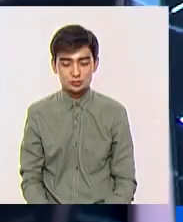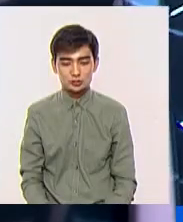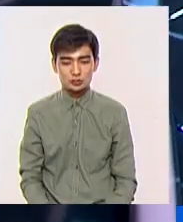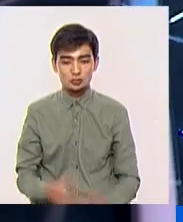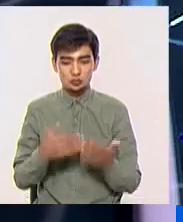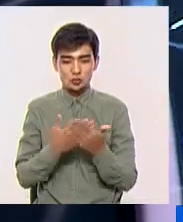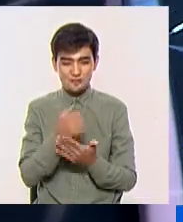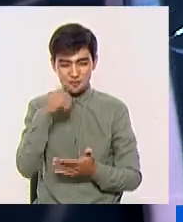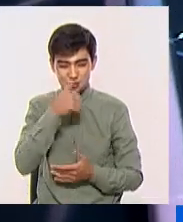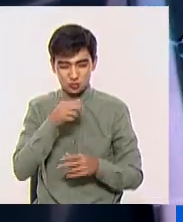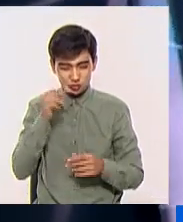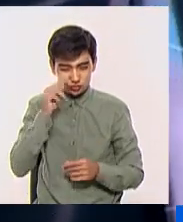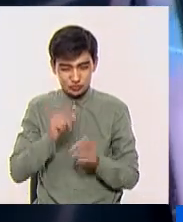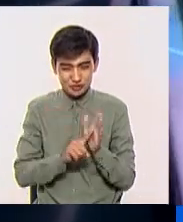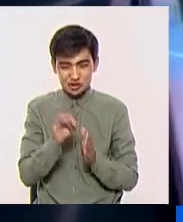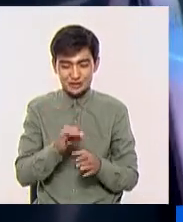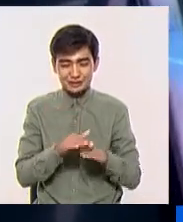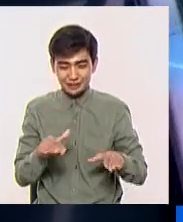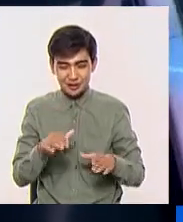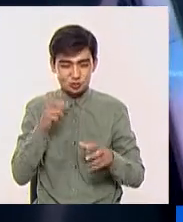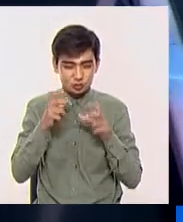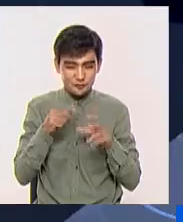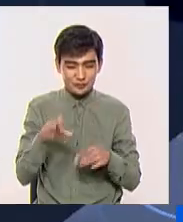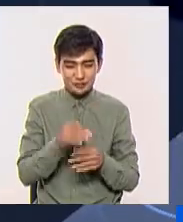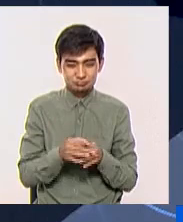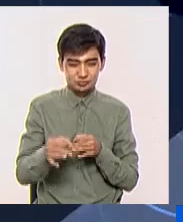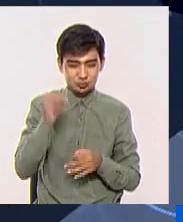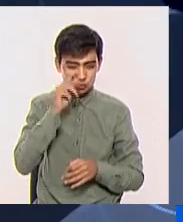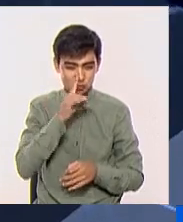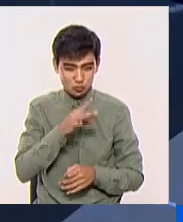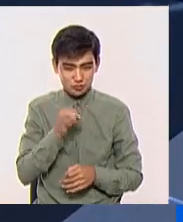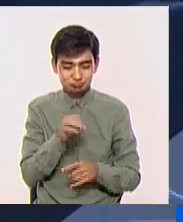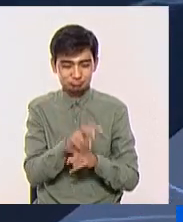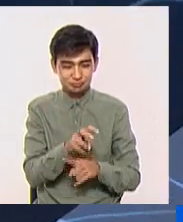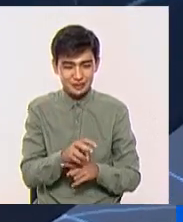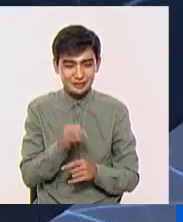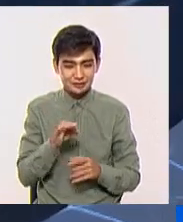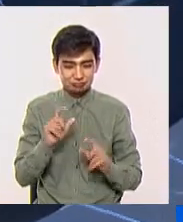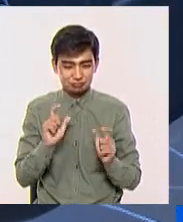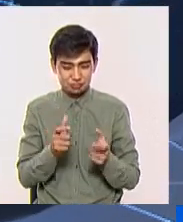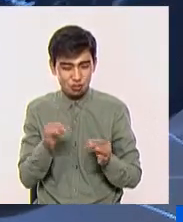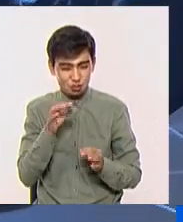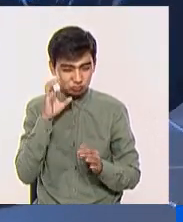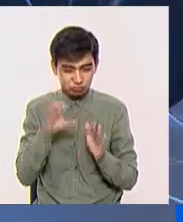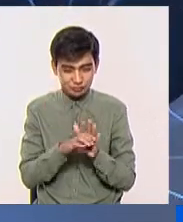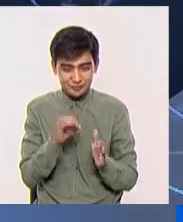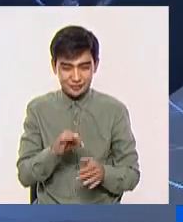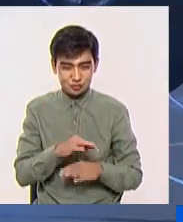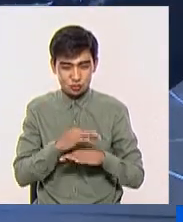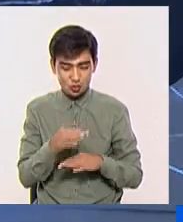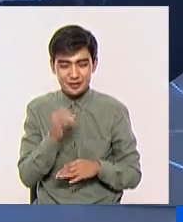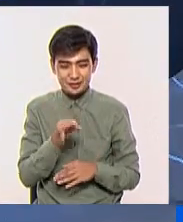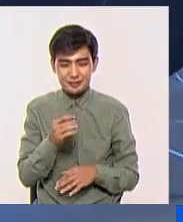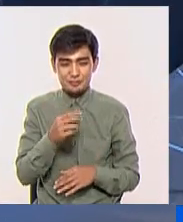Жаңа оқу жылында оқушылар мен студенттер қашықтан оқымайды. Яғни қатаң санитарлық талаптарды сақтай отырып, білім беру жұмысы дәстүрлі форматқа